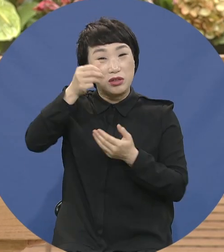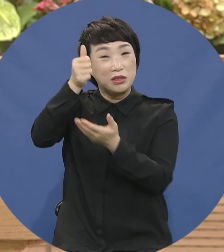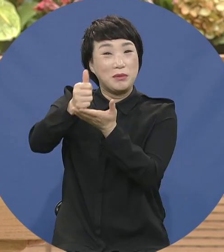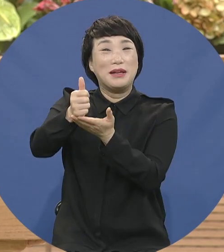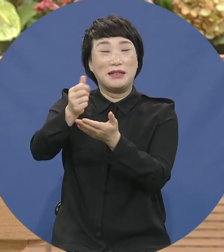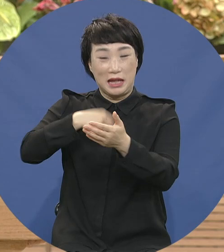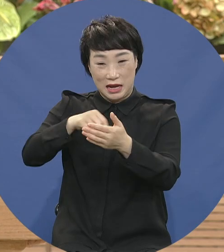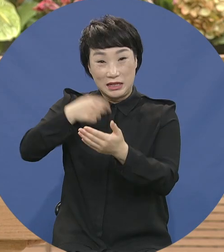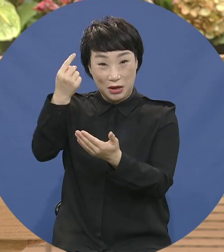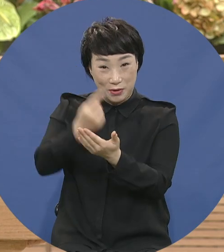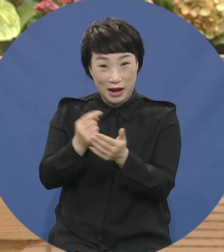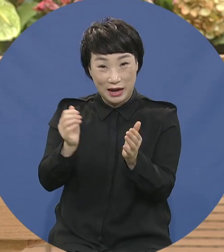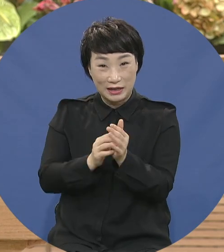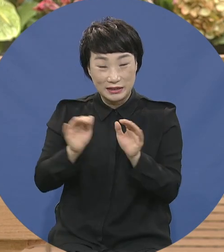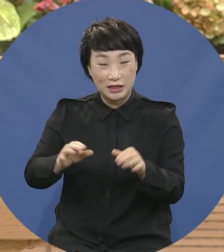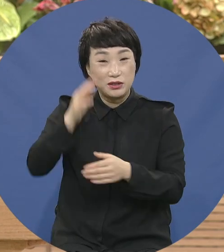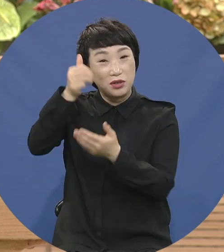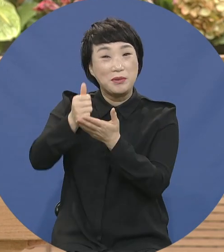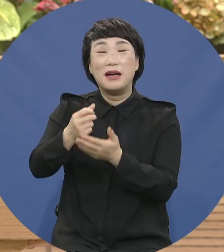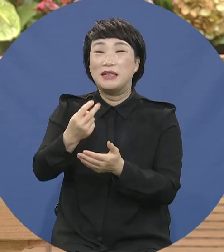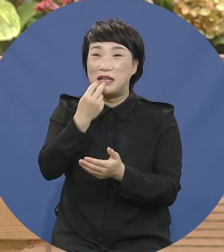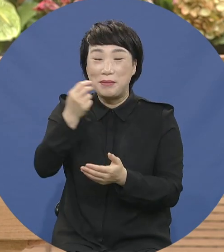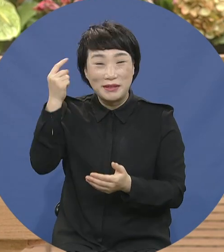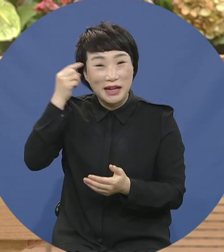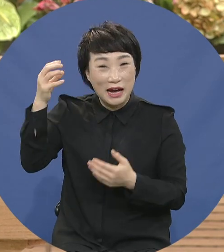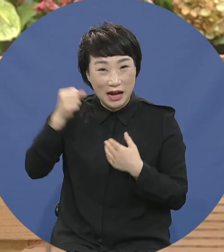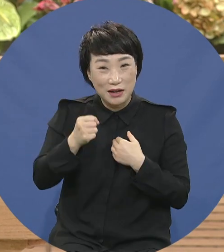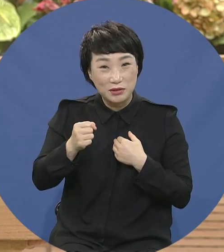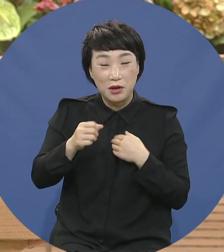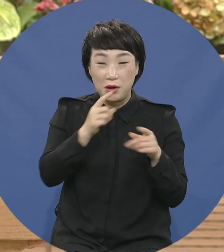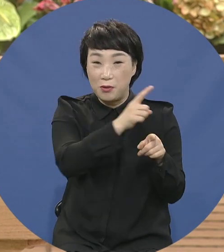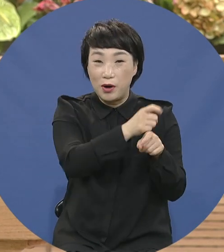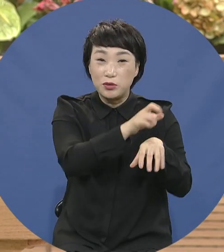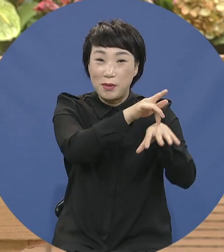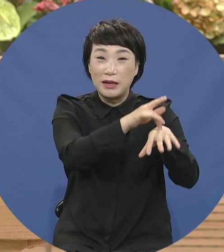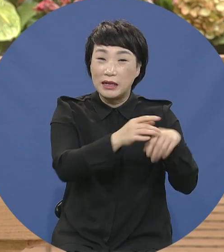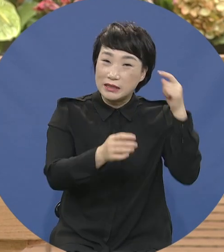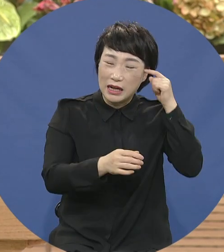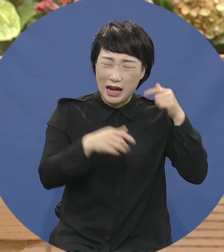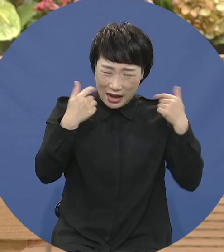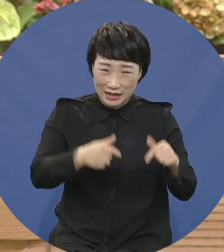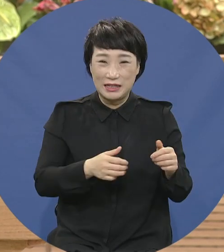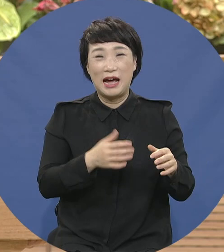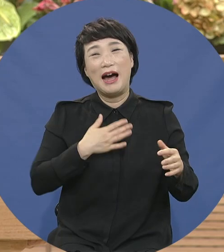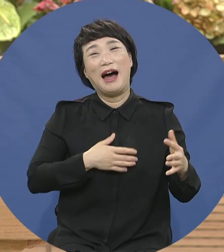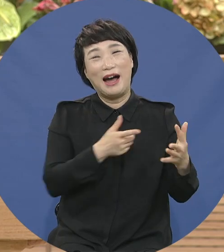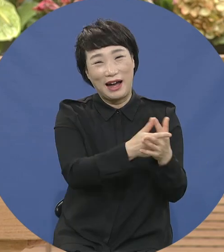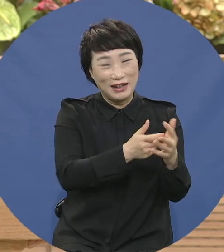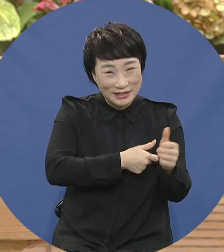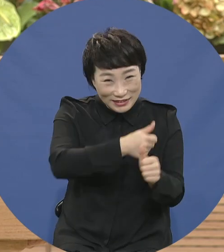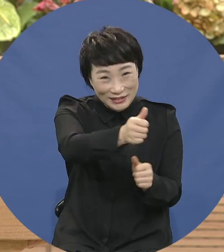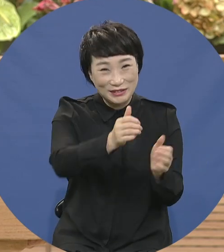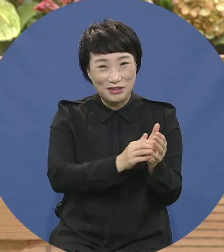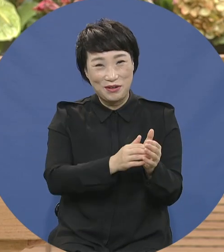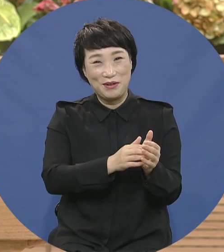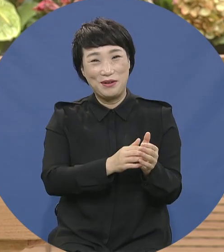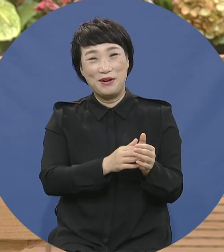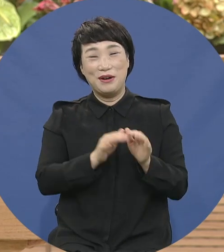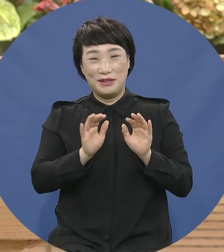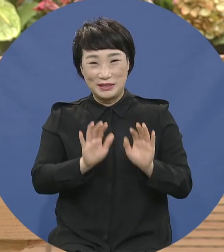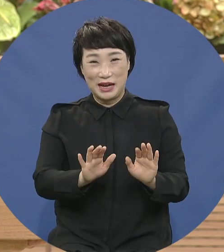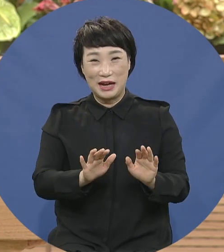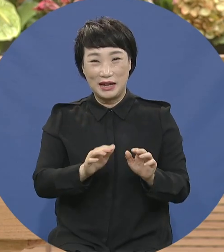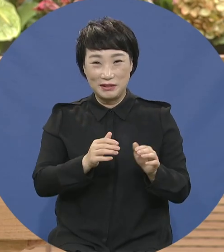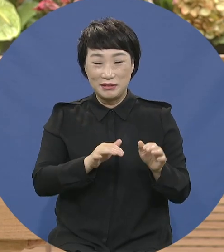안에 오셔서 성령의 생명의 생각으로 마귀의 생각을 항상 앞질러 가며 이기고